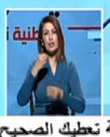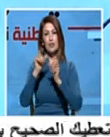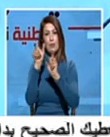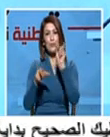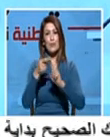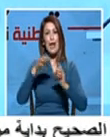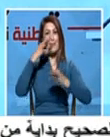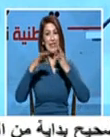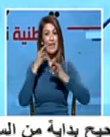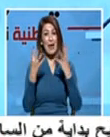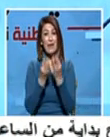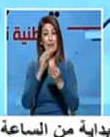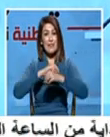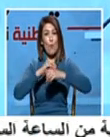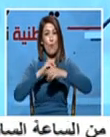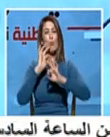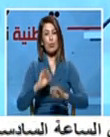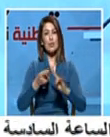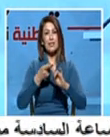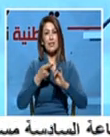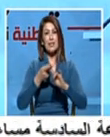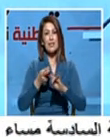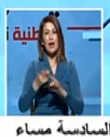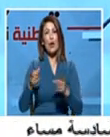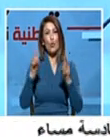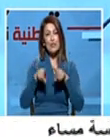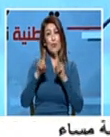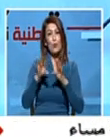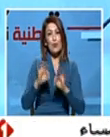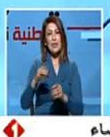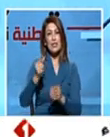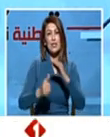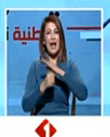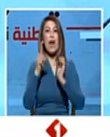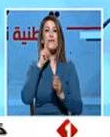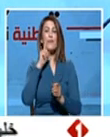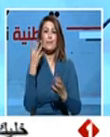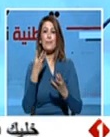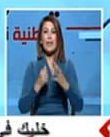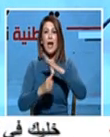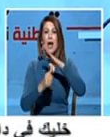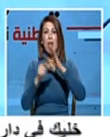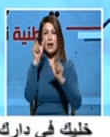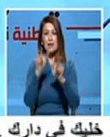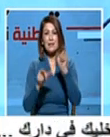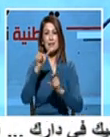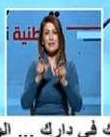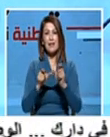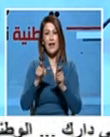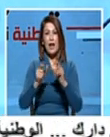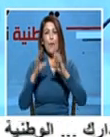الموضوع، وأيضا مش يكون معنا عبر الهاتف الدكتورة أنيسة بوعسكر رئيسة خلية الدكتور جلال